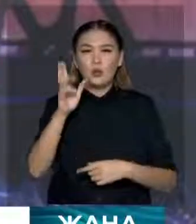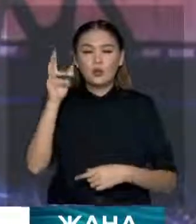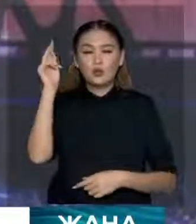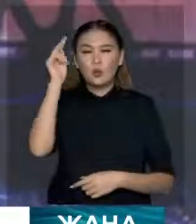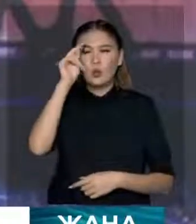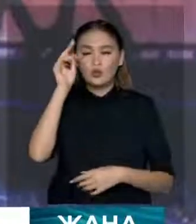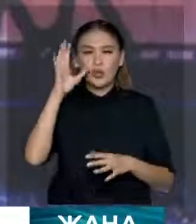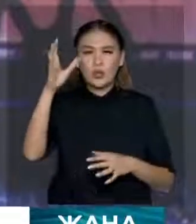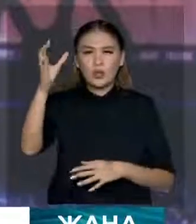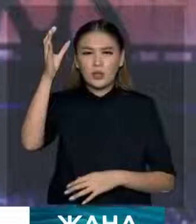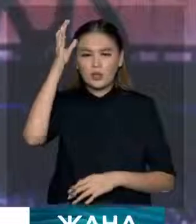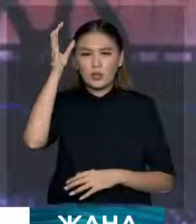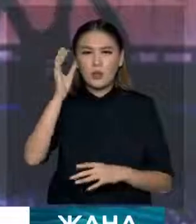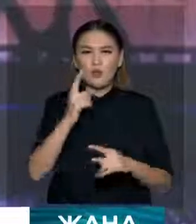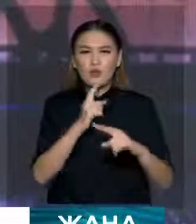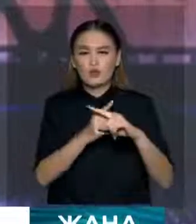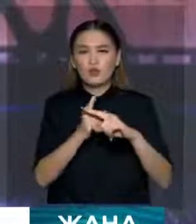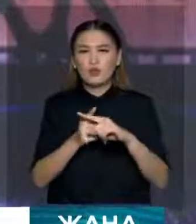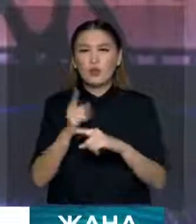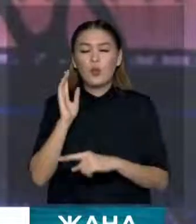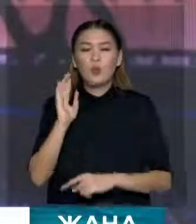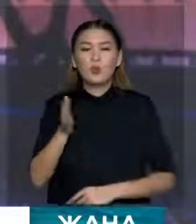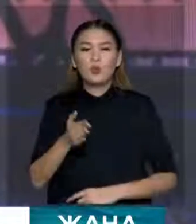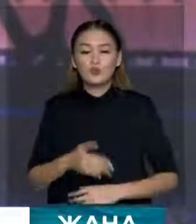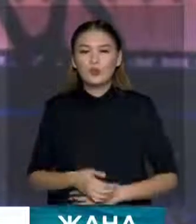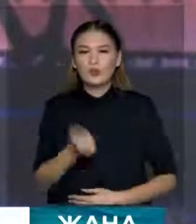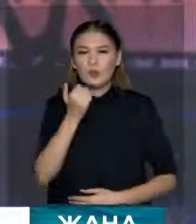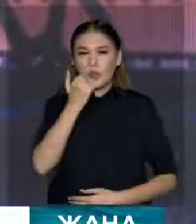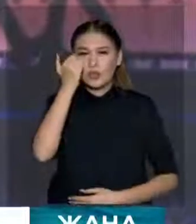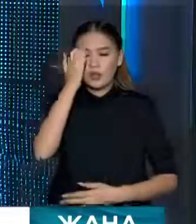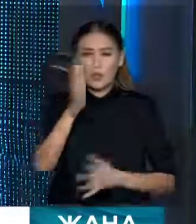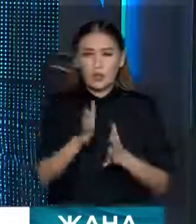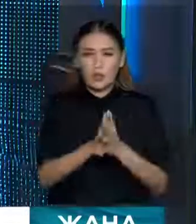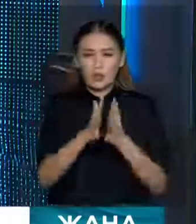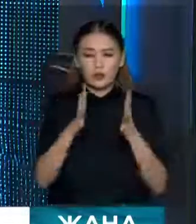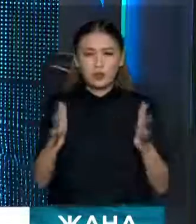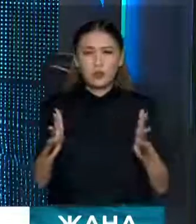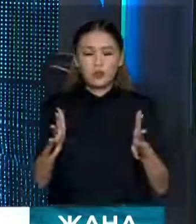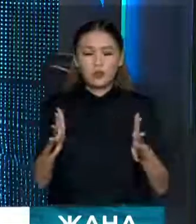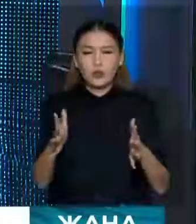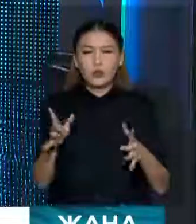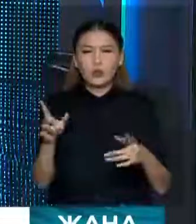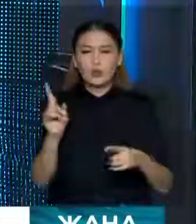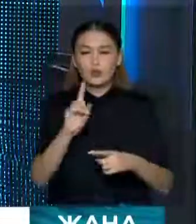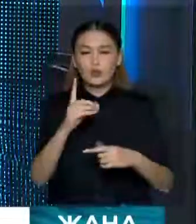де ғылымда да үлкен өзгеріс болады. Жақсы, рахмет. Ақылбек Қажығұлұлы, сізге алғысымызды білдіреміз.